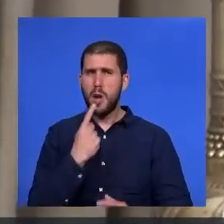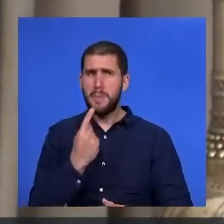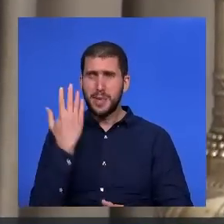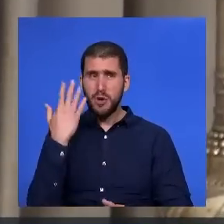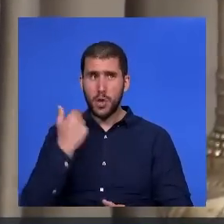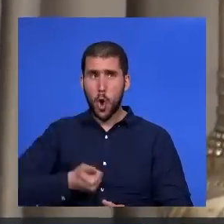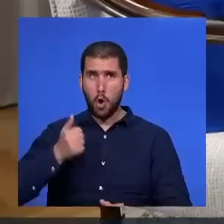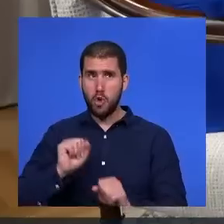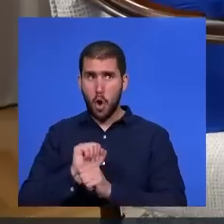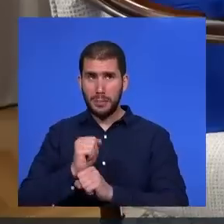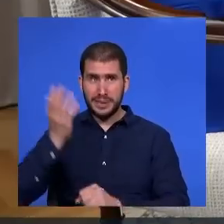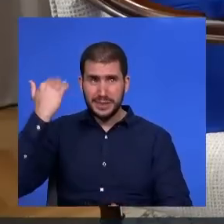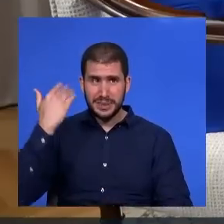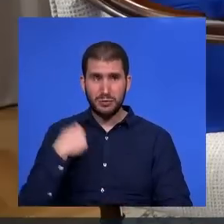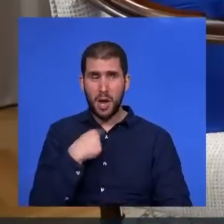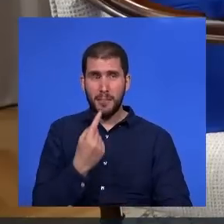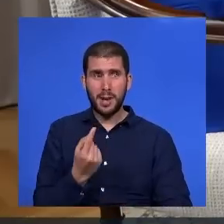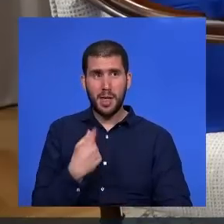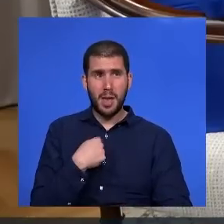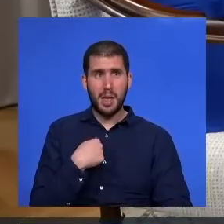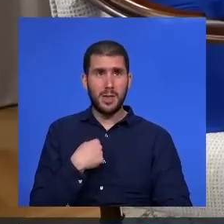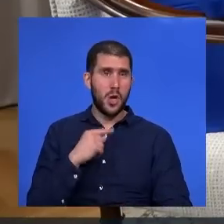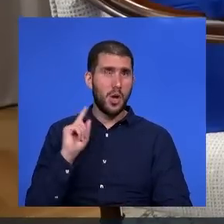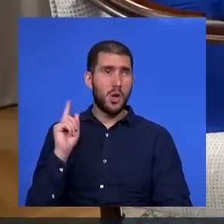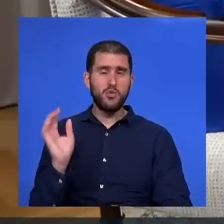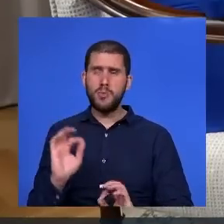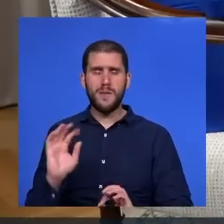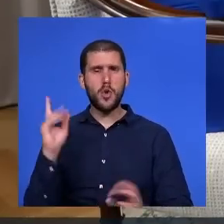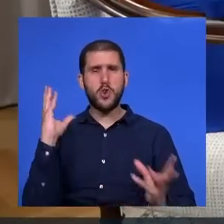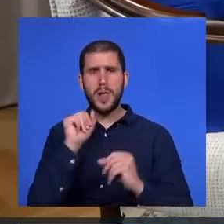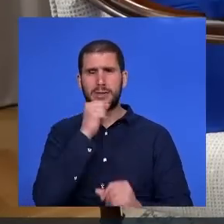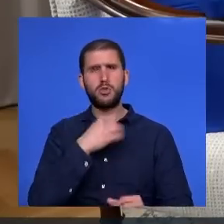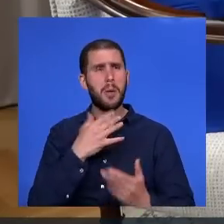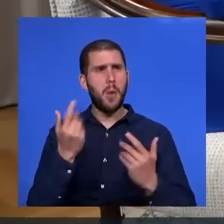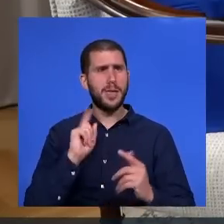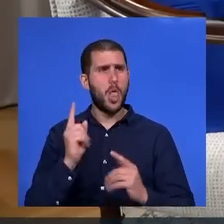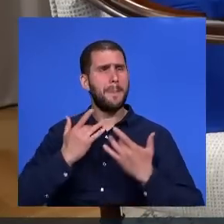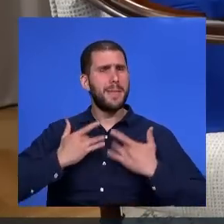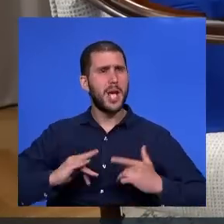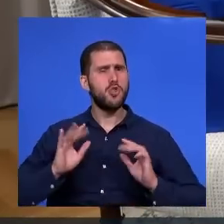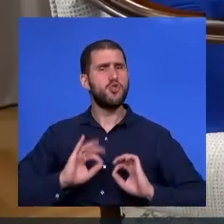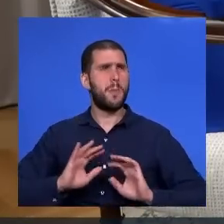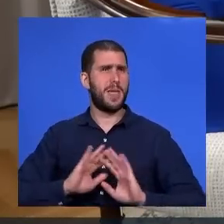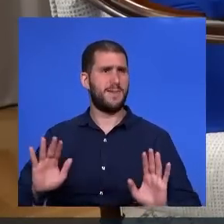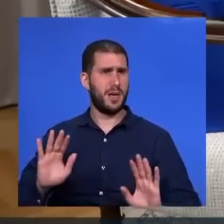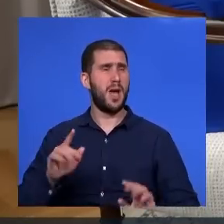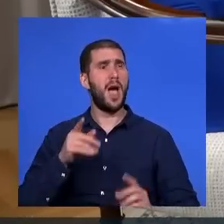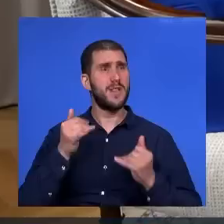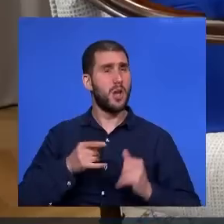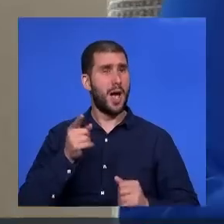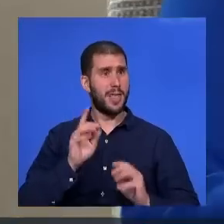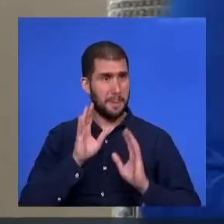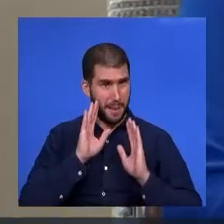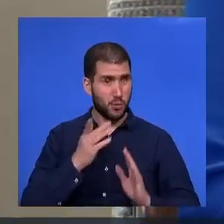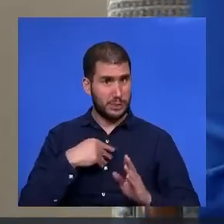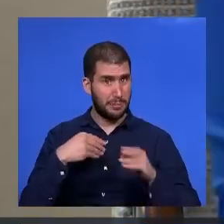כשהייתי ראש אופוזיציה, ואמרתי, אני לא, שום דבר, כל ההיסטוריה שלי היא ברורה, אני לא מתכחש לשום דבר. אז אתה מאמין לו שהוא רוצה